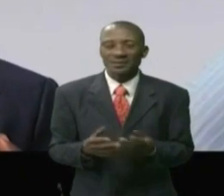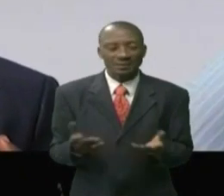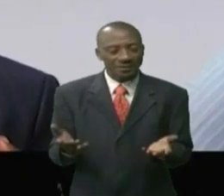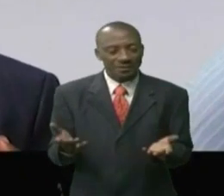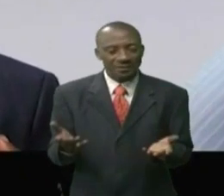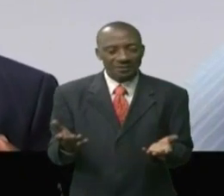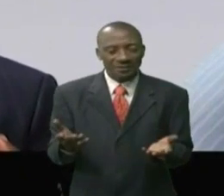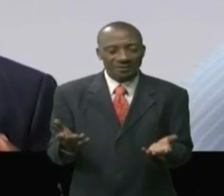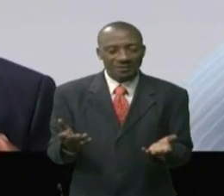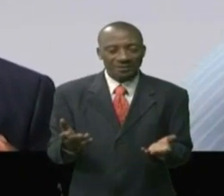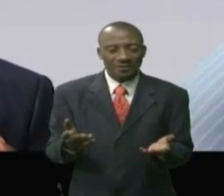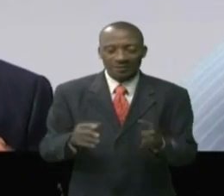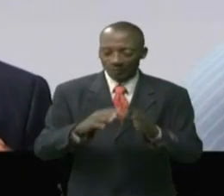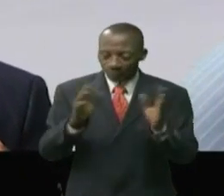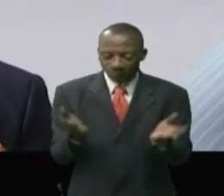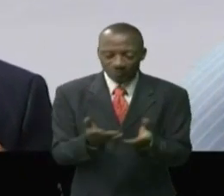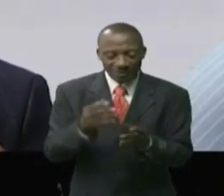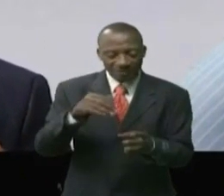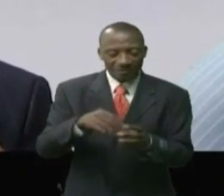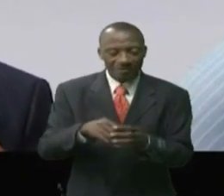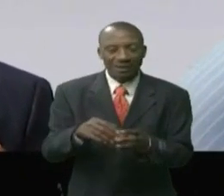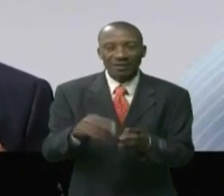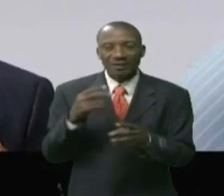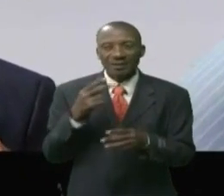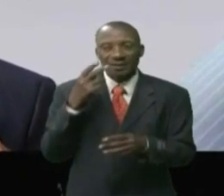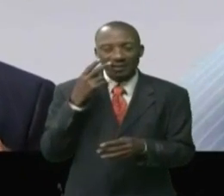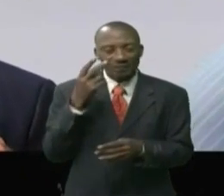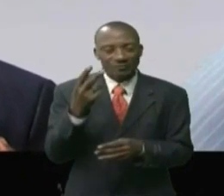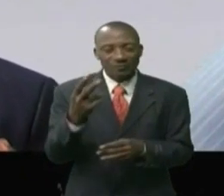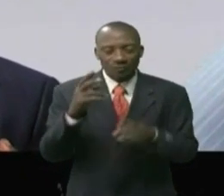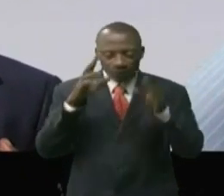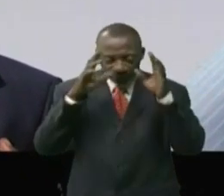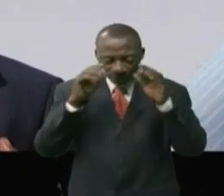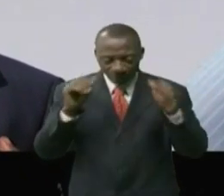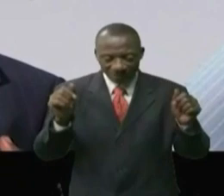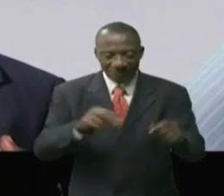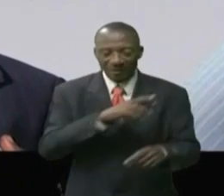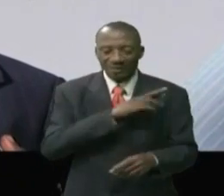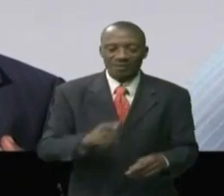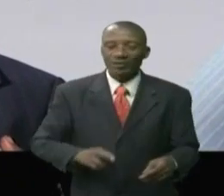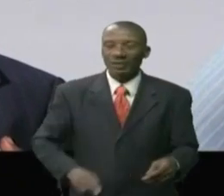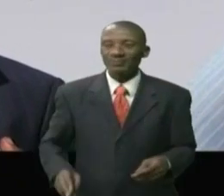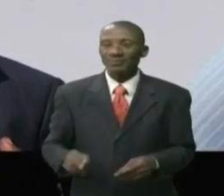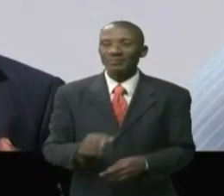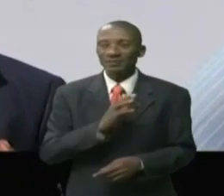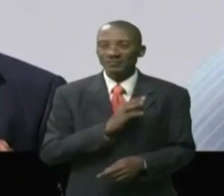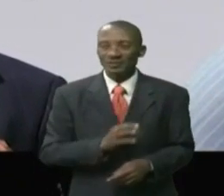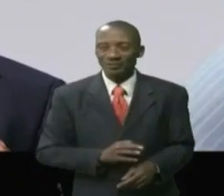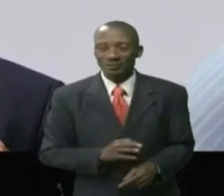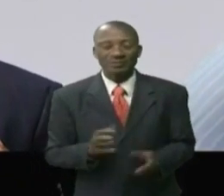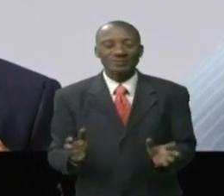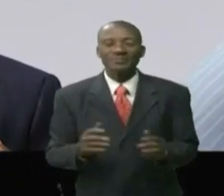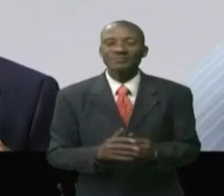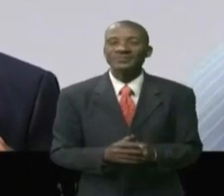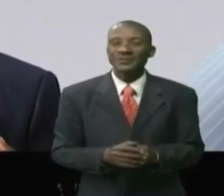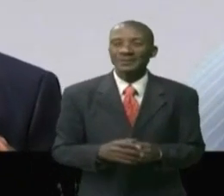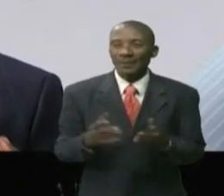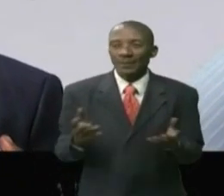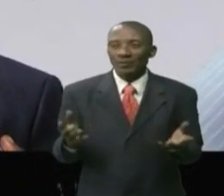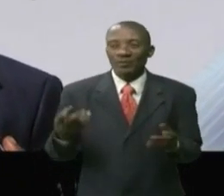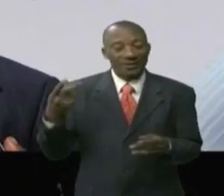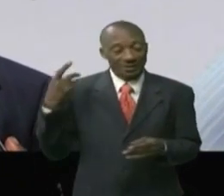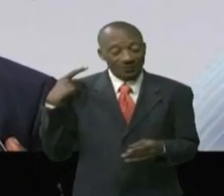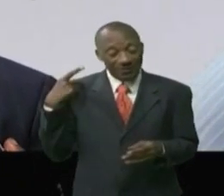bien sûr à toutes les réglementations internationales en matière de l'approvisionnement responsable